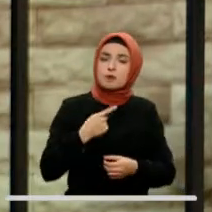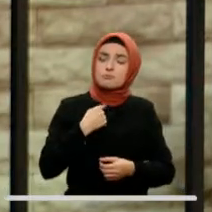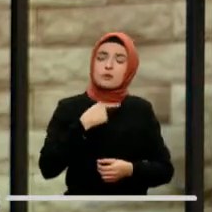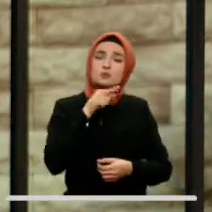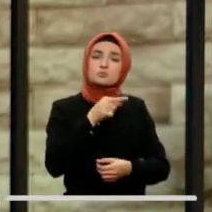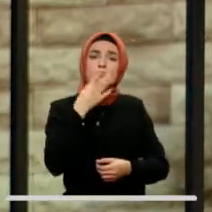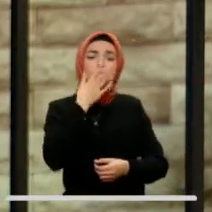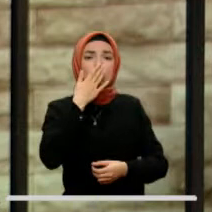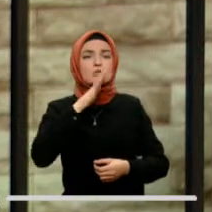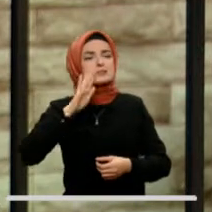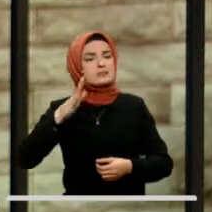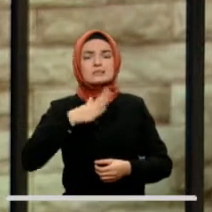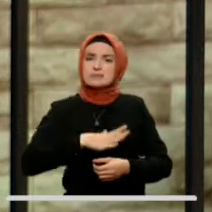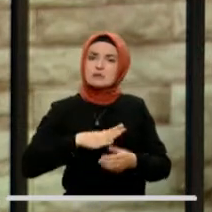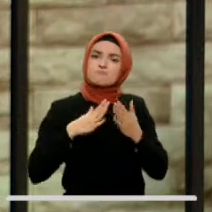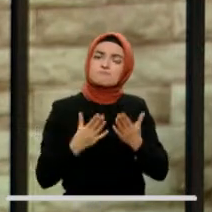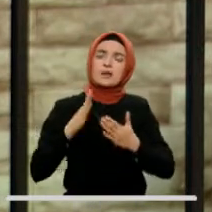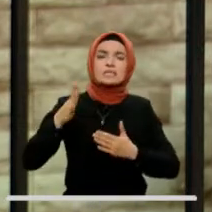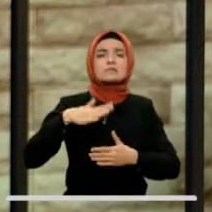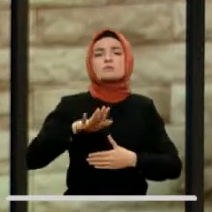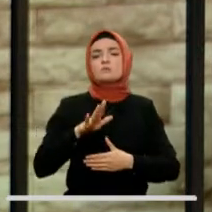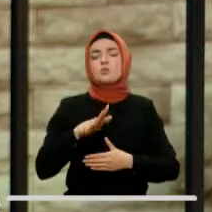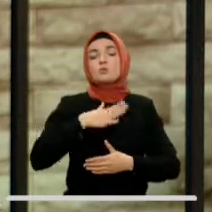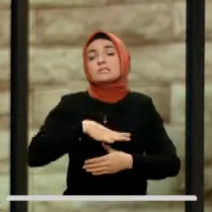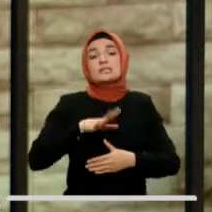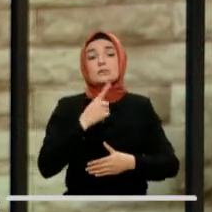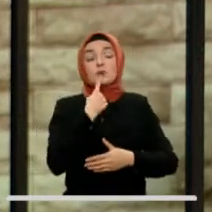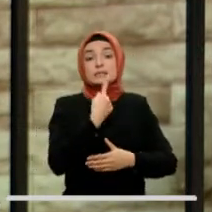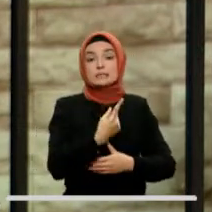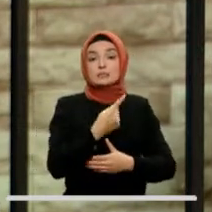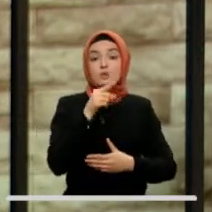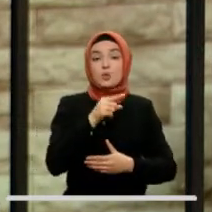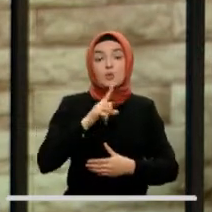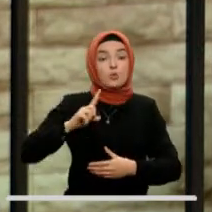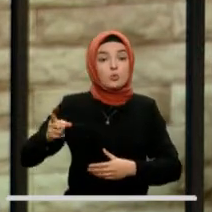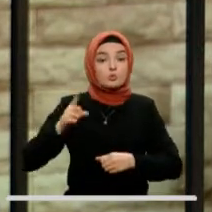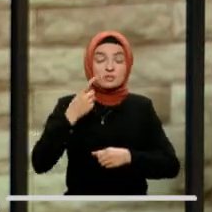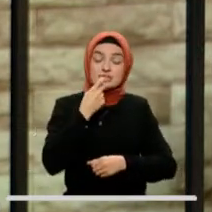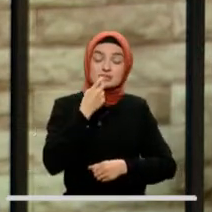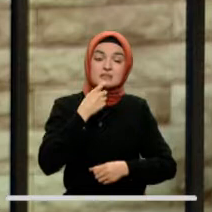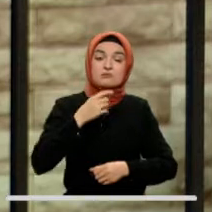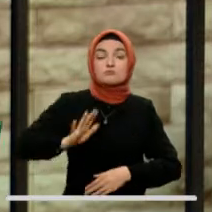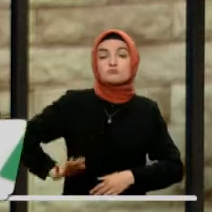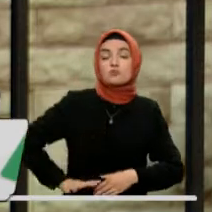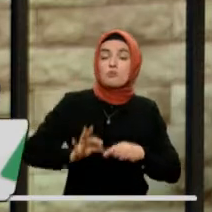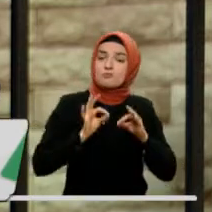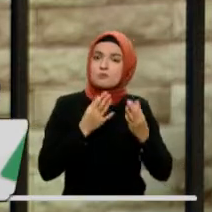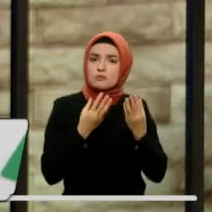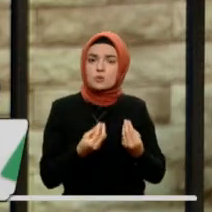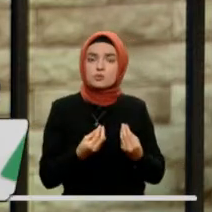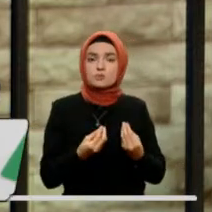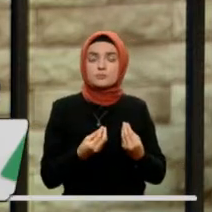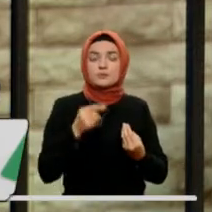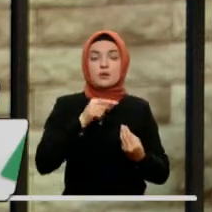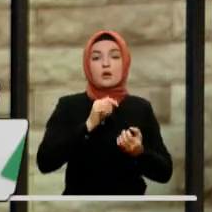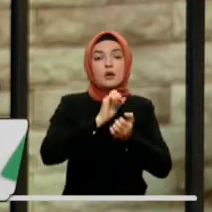okula gitsin istedim ama gitmiyor, istemiyor orayı. Yani seçimi aslında 10 yaşındaki bir çocuğa bırakma durumu var. Ben o aileyle